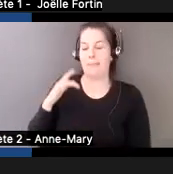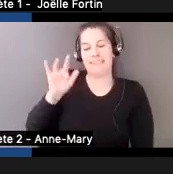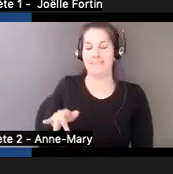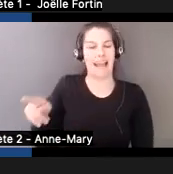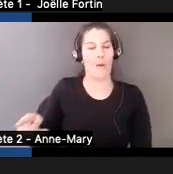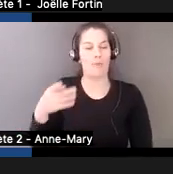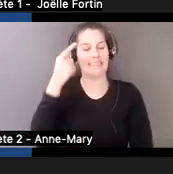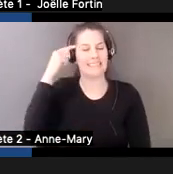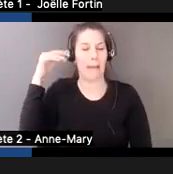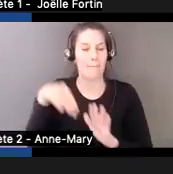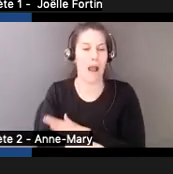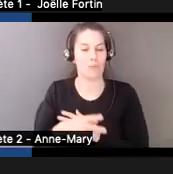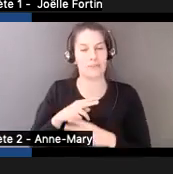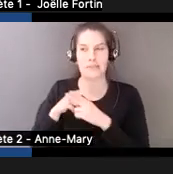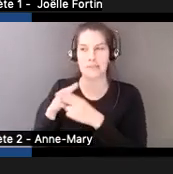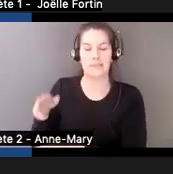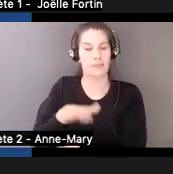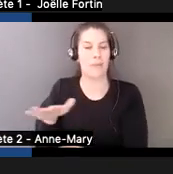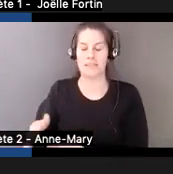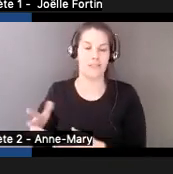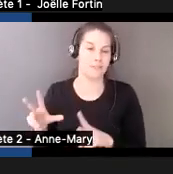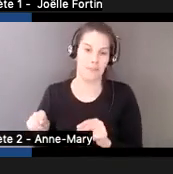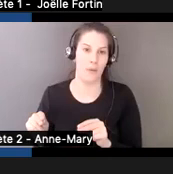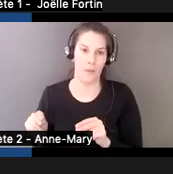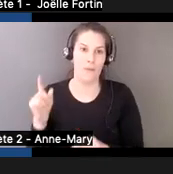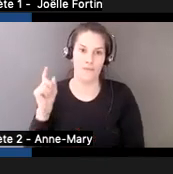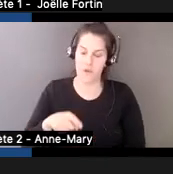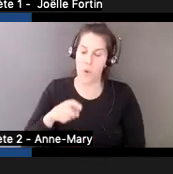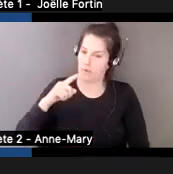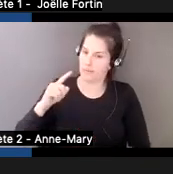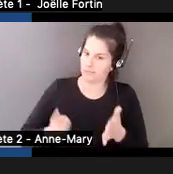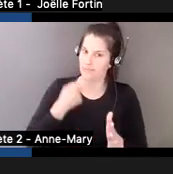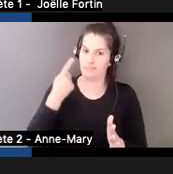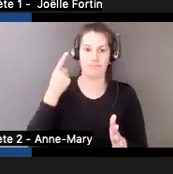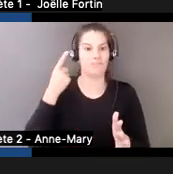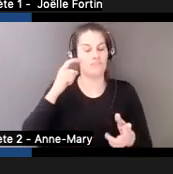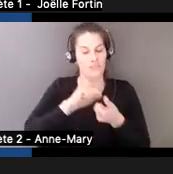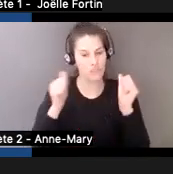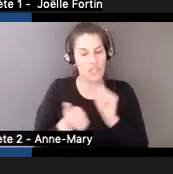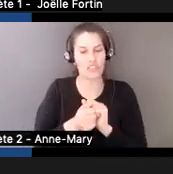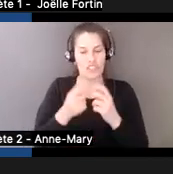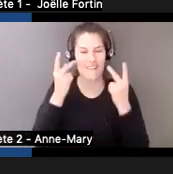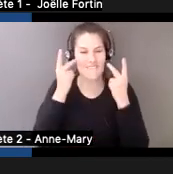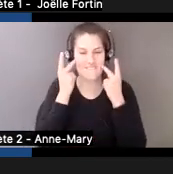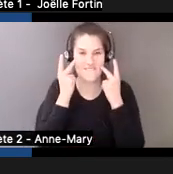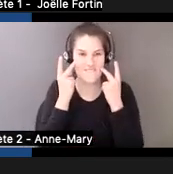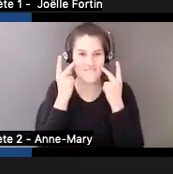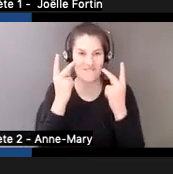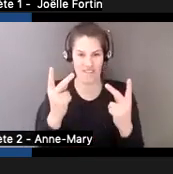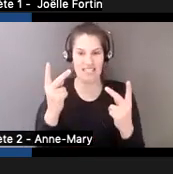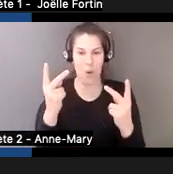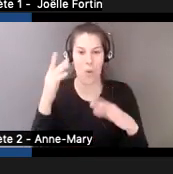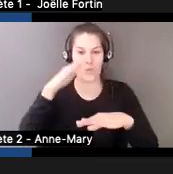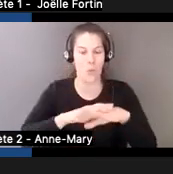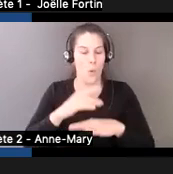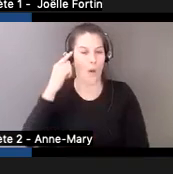repenser sa vision, excusez. Dans notre culture de soins axée sur les médicaments,